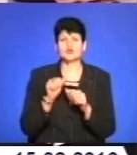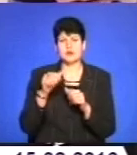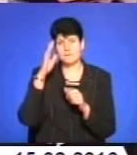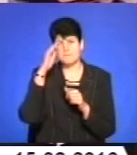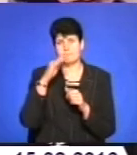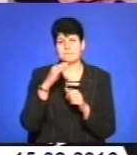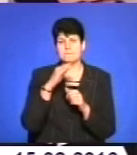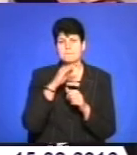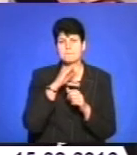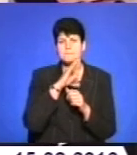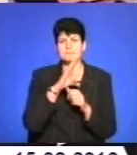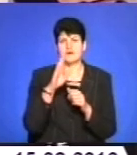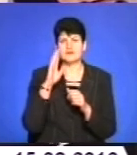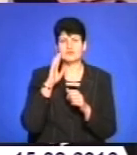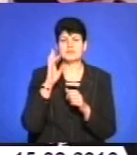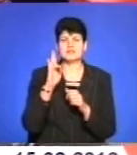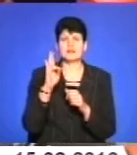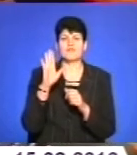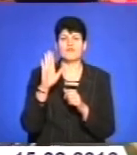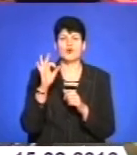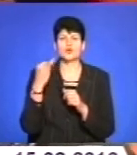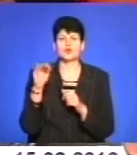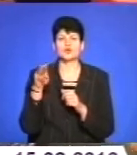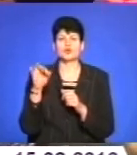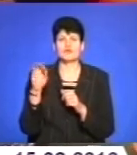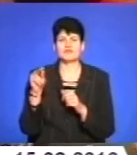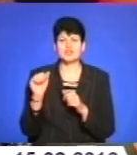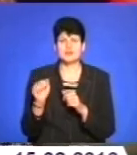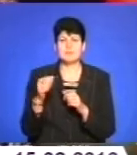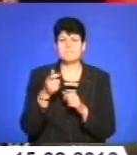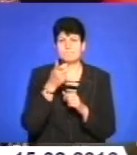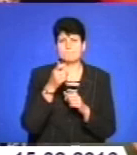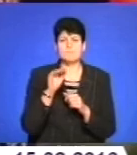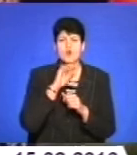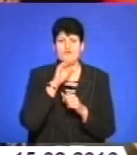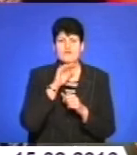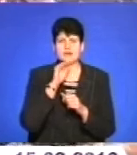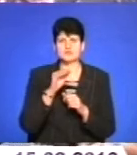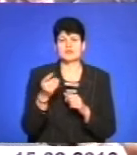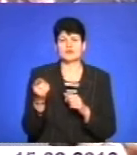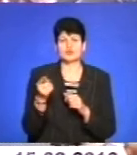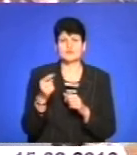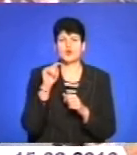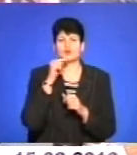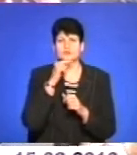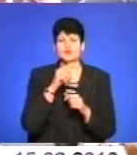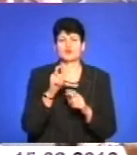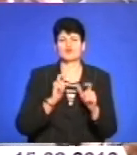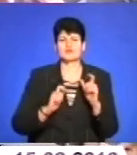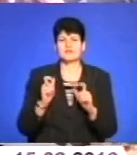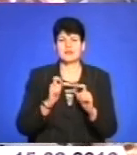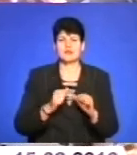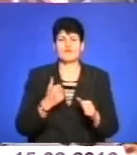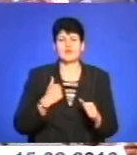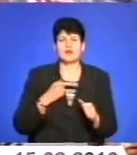батько загиблого майданівця Назарія Войтовича Юрій Войтович, професор Тернопільського національного економічного університету і вояк